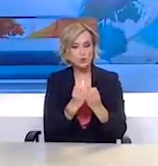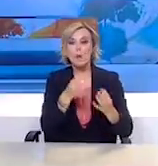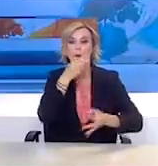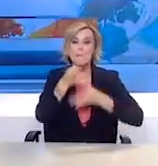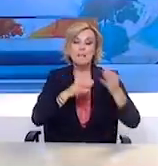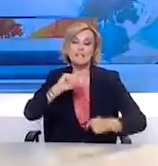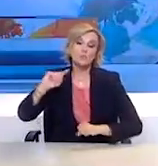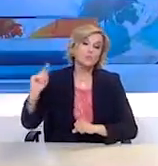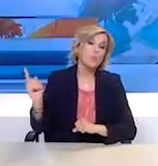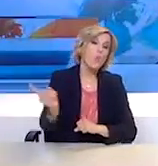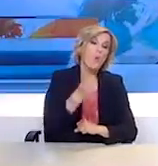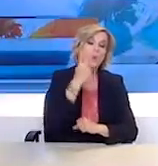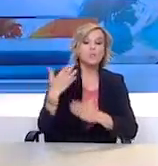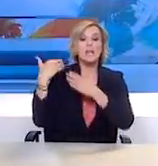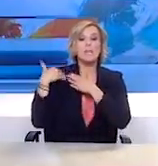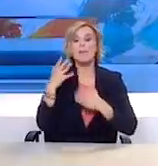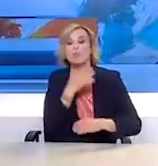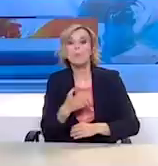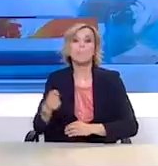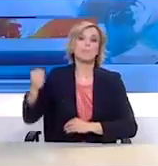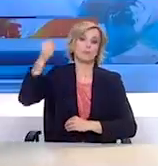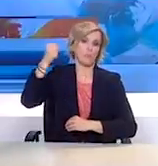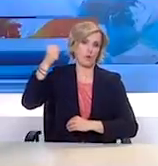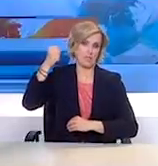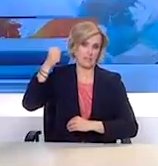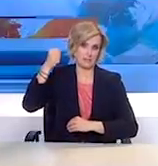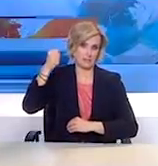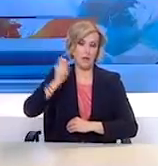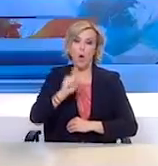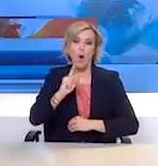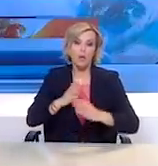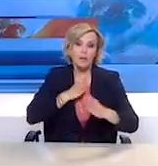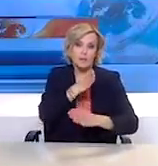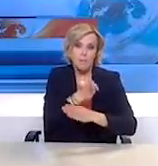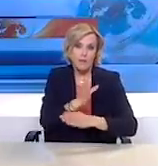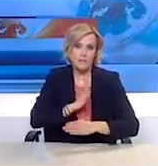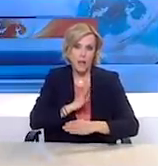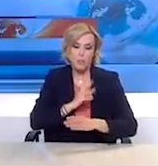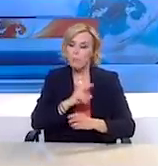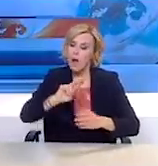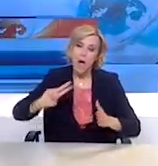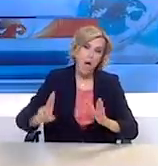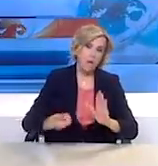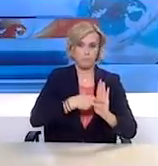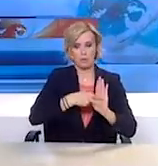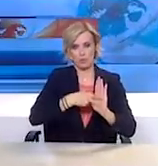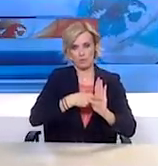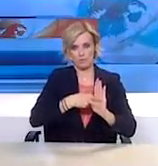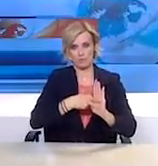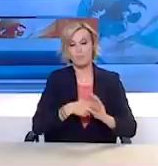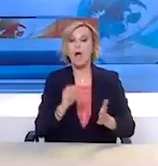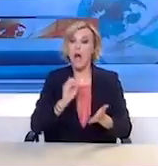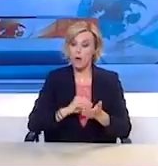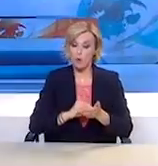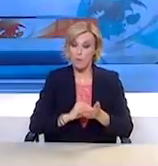τους πιστούς και κατά συνέπεια δεν είναι έγγραφο προτρεπτικό για προσέλευση στην Εκκλησία. Πέρα όμως από όσα αναφέρουν οι αποφάσεις